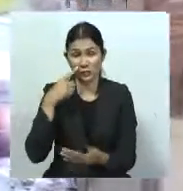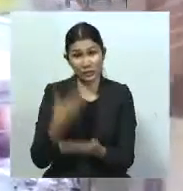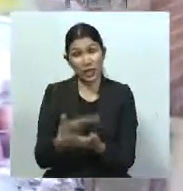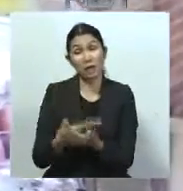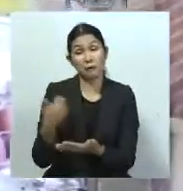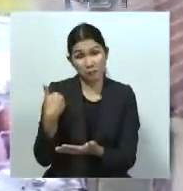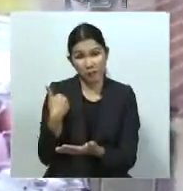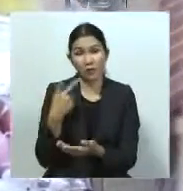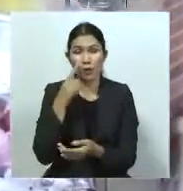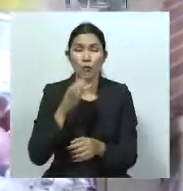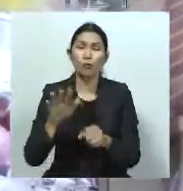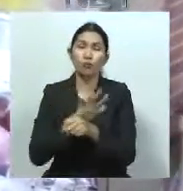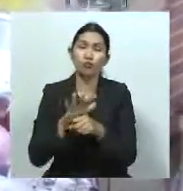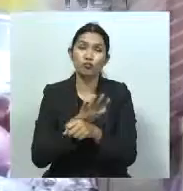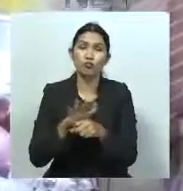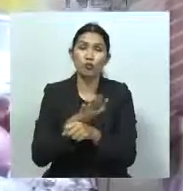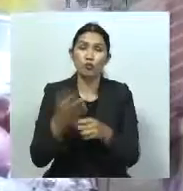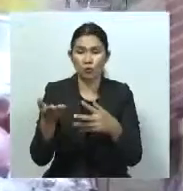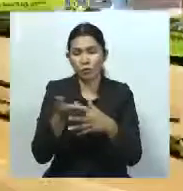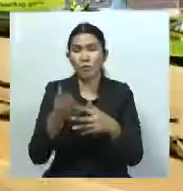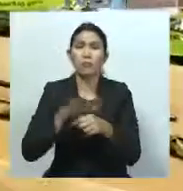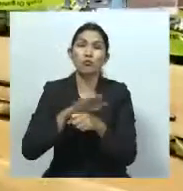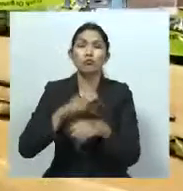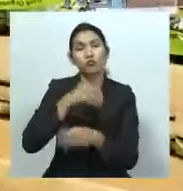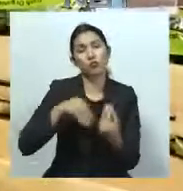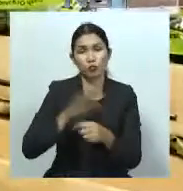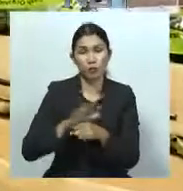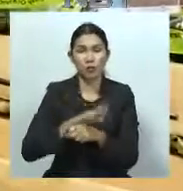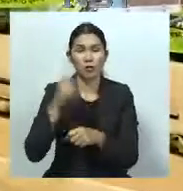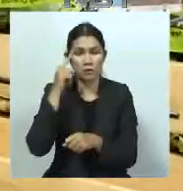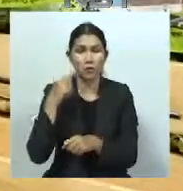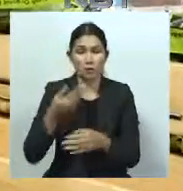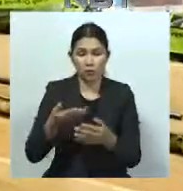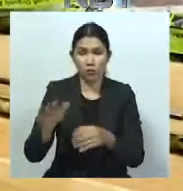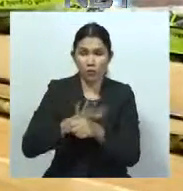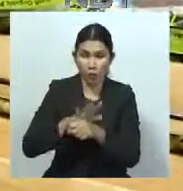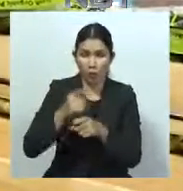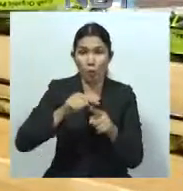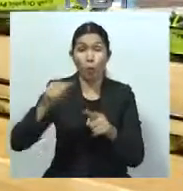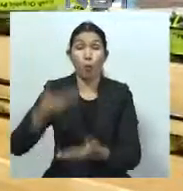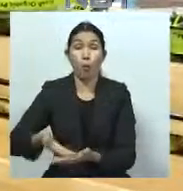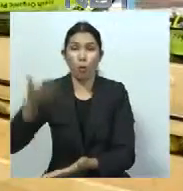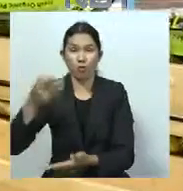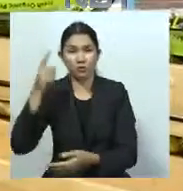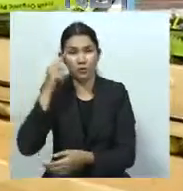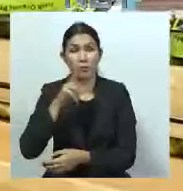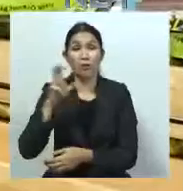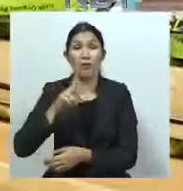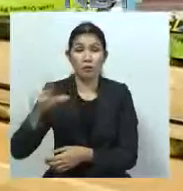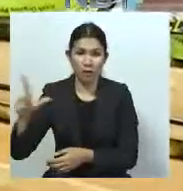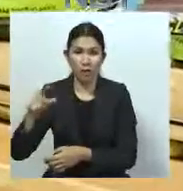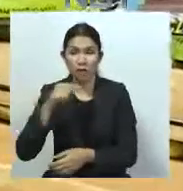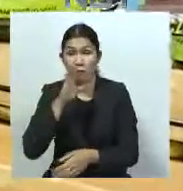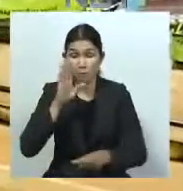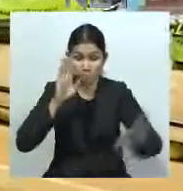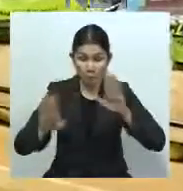หรือคนที่มีฐานะปานกลางจนถึงรวยที่มีจำนวนถึง300ล้านคนแม้ว่าเมื่อเทียบสัดส่วนกับประชากร